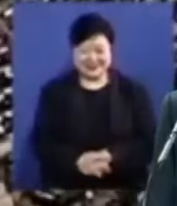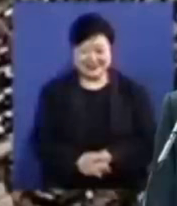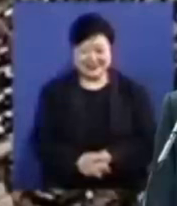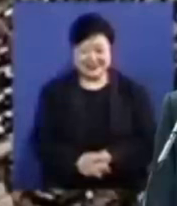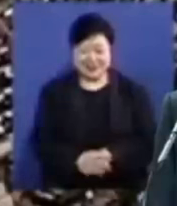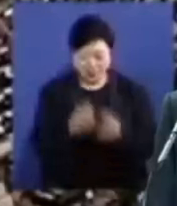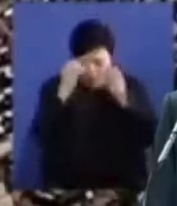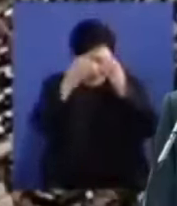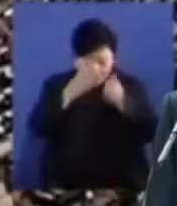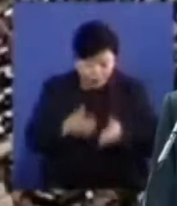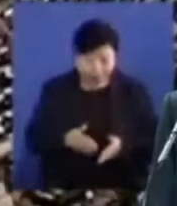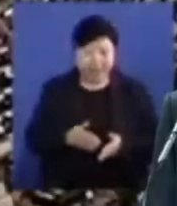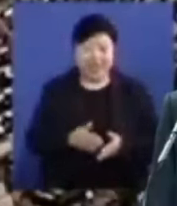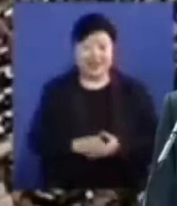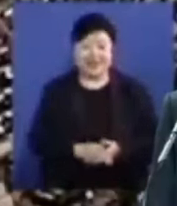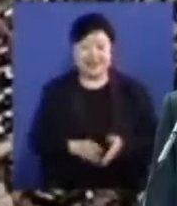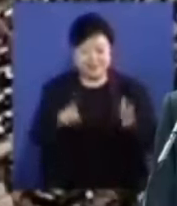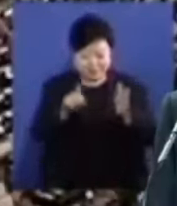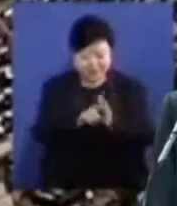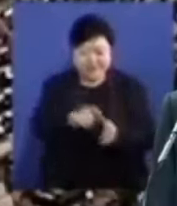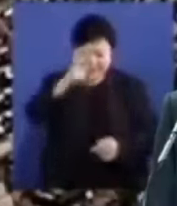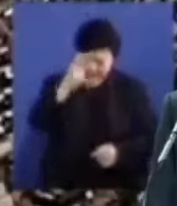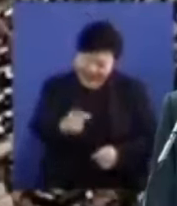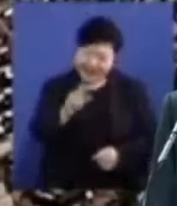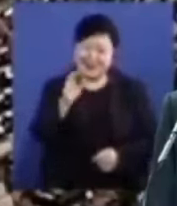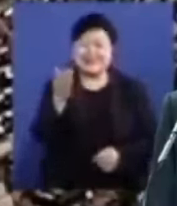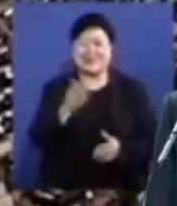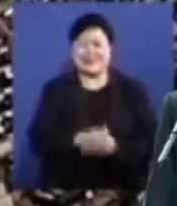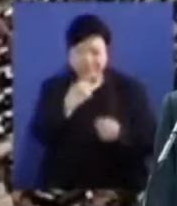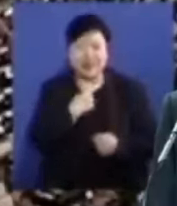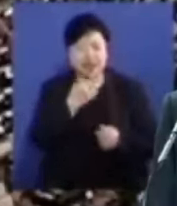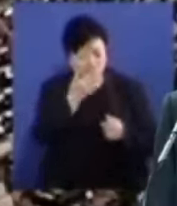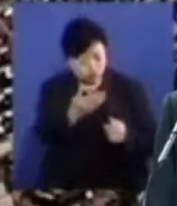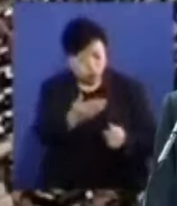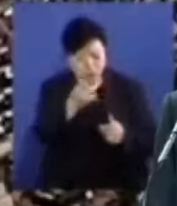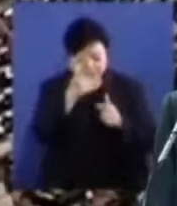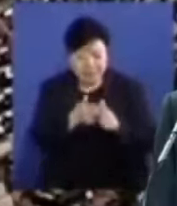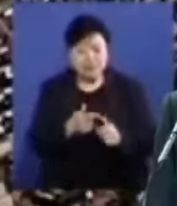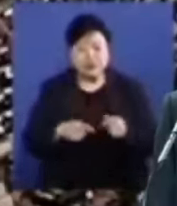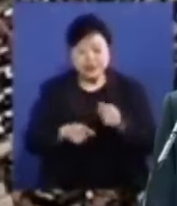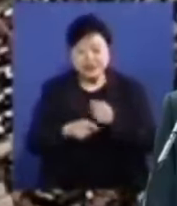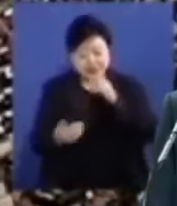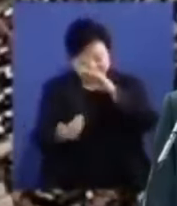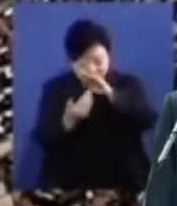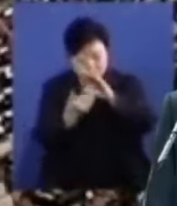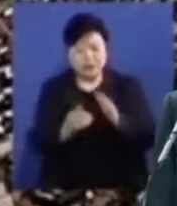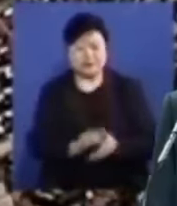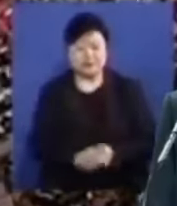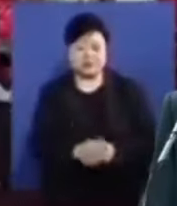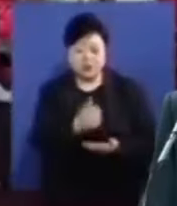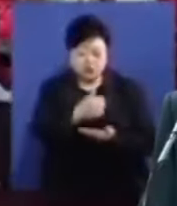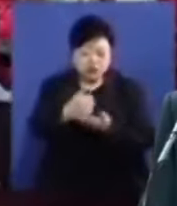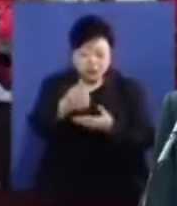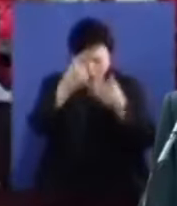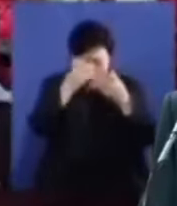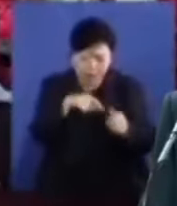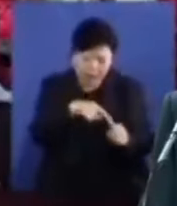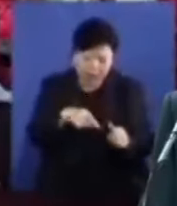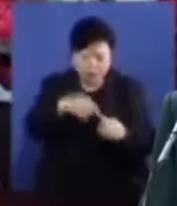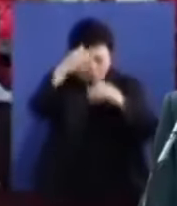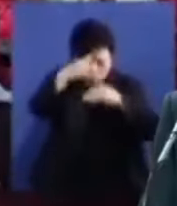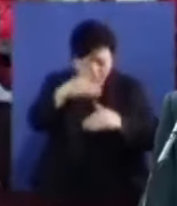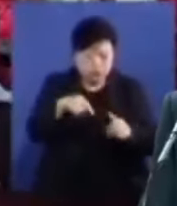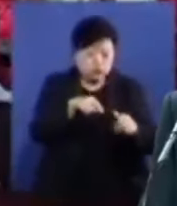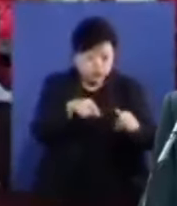우리는 고난을 통해야 믿음이 강해지는 것입니다. 예수님의 뜻을 이루기 위하여 주님은 고난이라는 교육 과정을